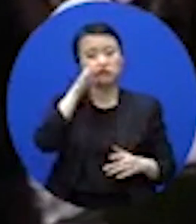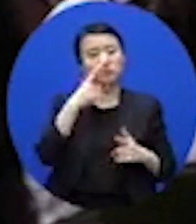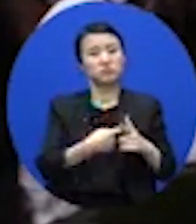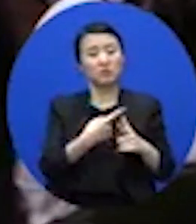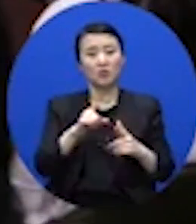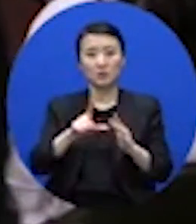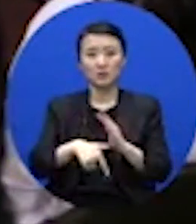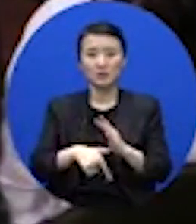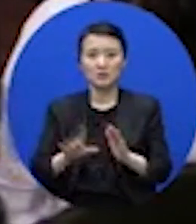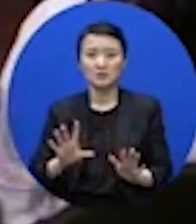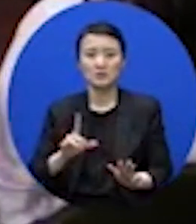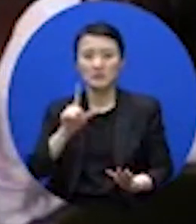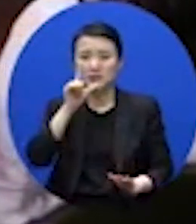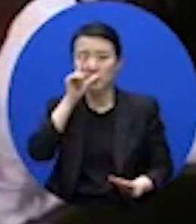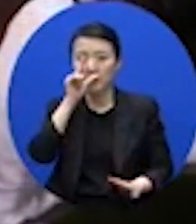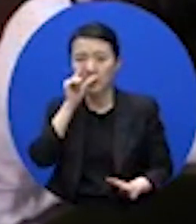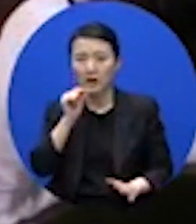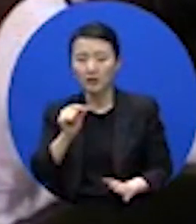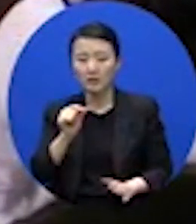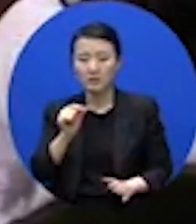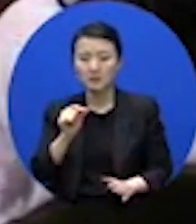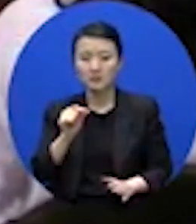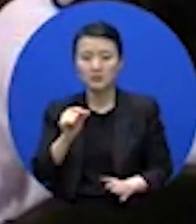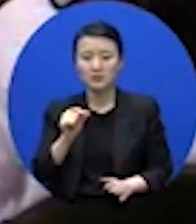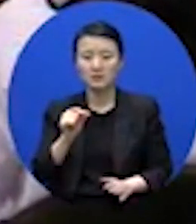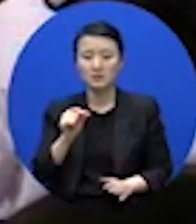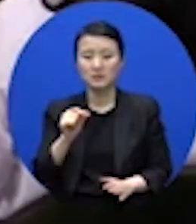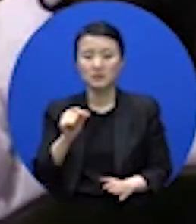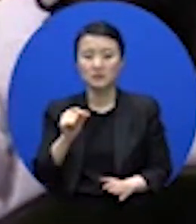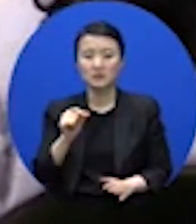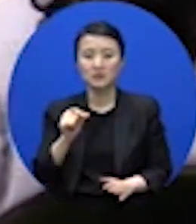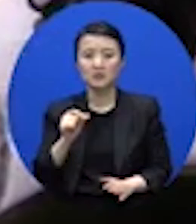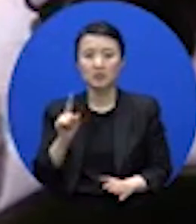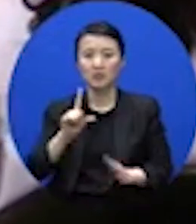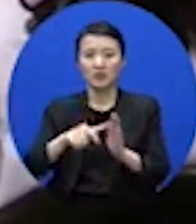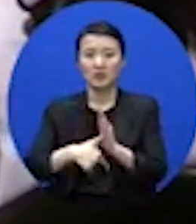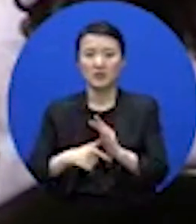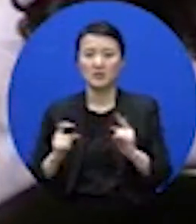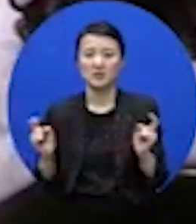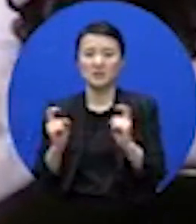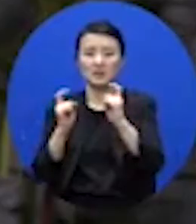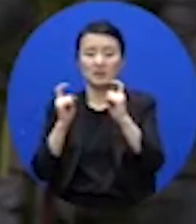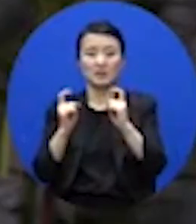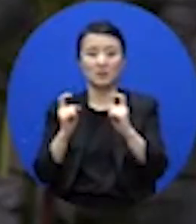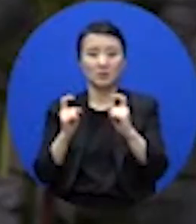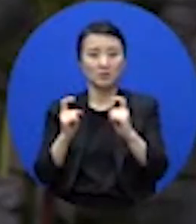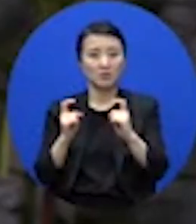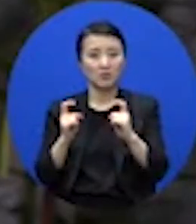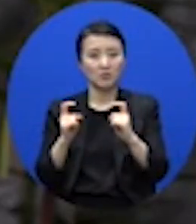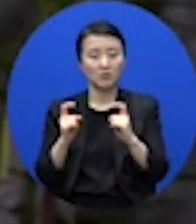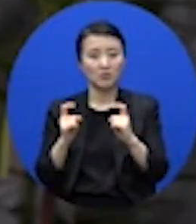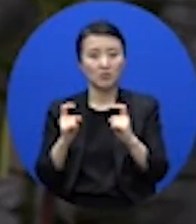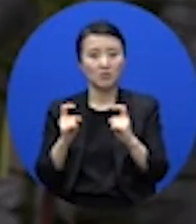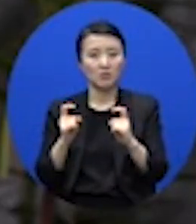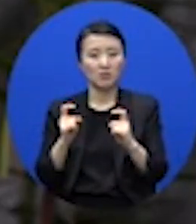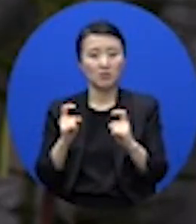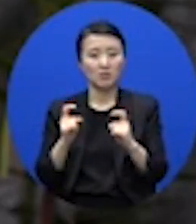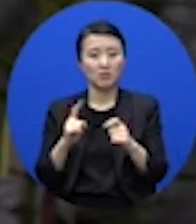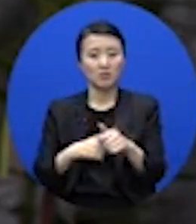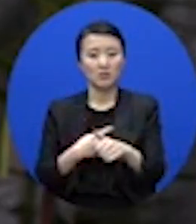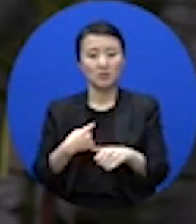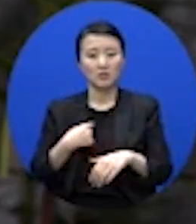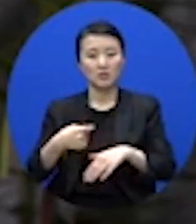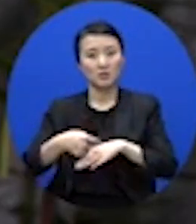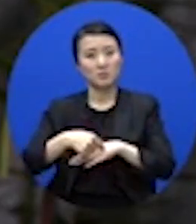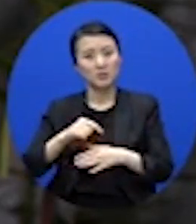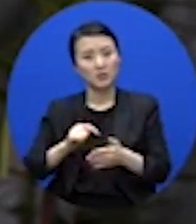과민 반응을 하고 예민하고, 그 다음에 또 잘못하면 싸우게 되고, 네, 그러면서 내